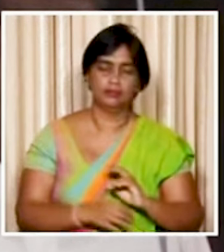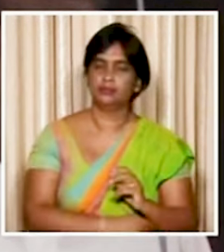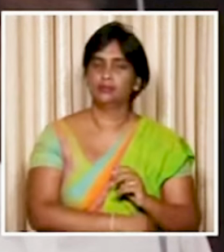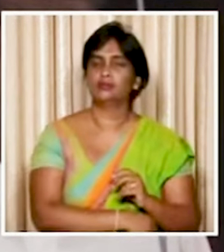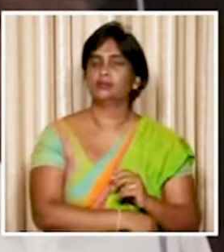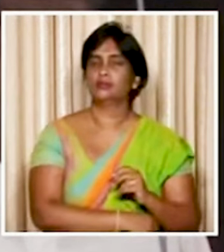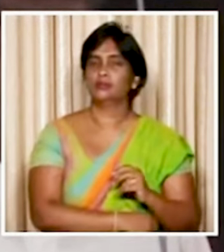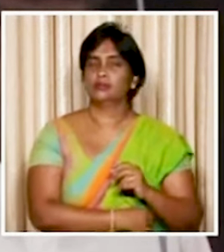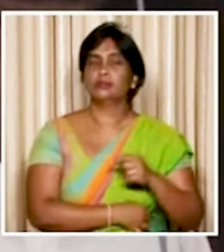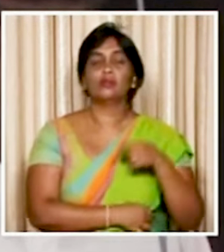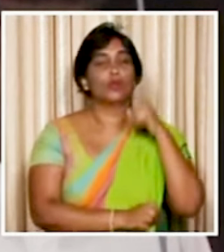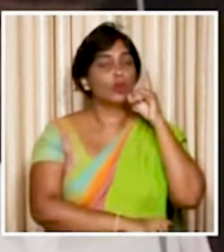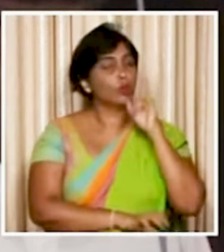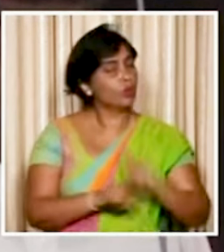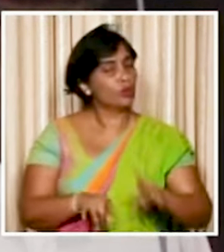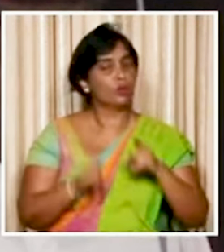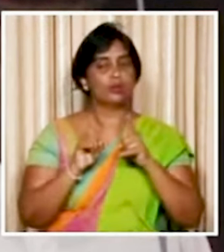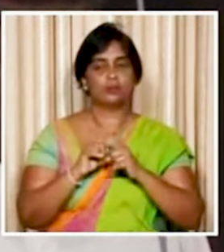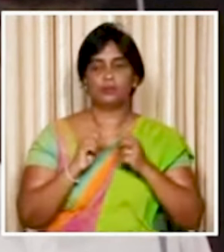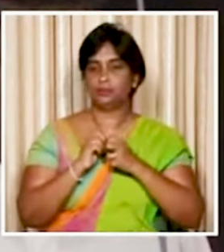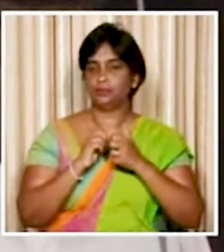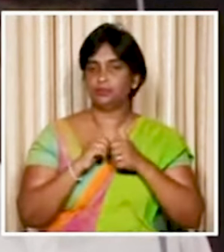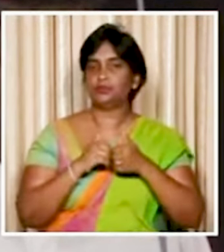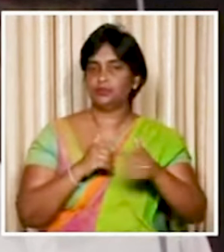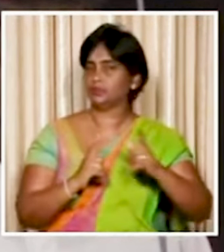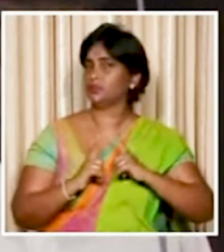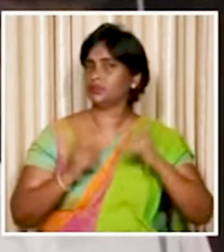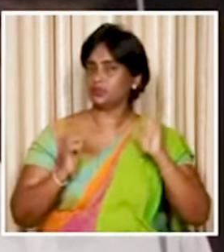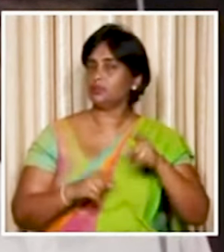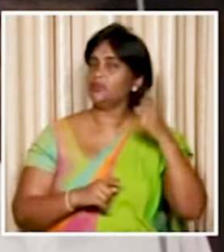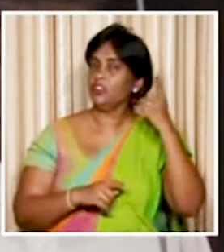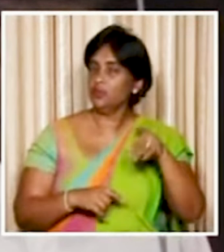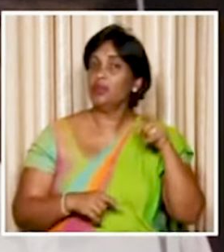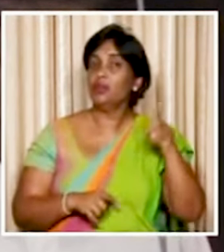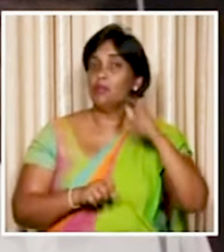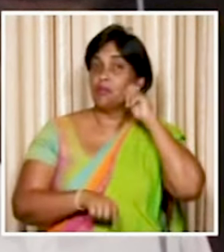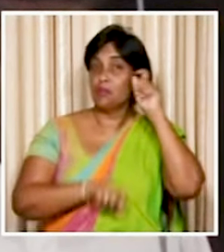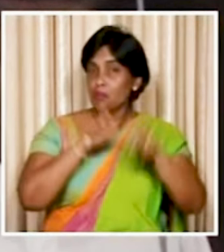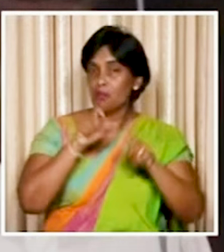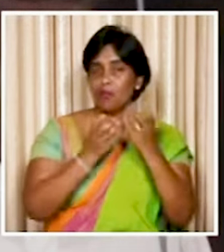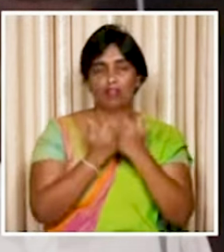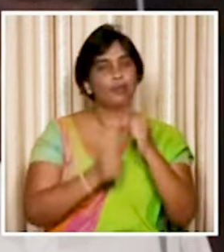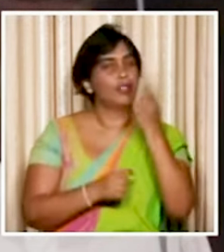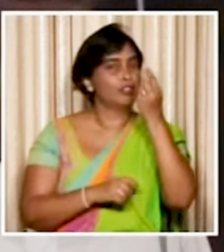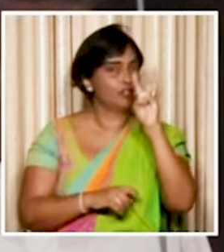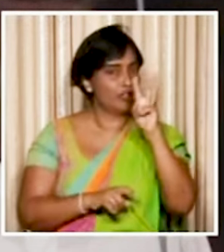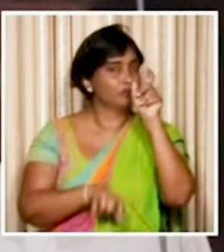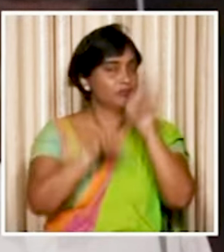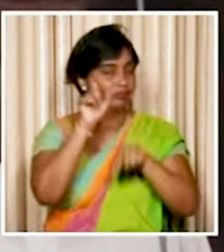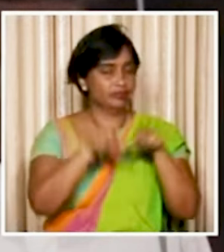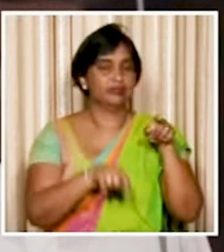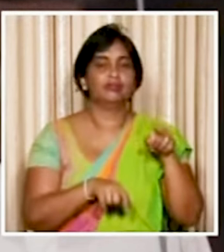கடந்து கொண்டிருக்கிறார்கள். அந்த 13 பேரையும் கருணை அடிப்படையில் அவர்களை